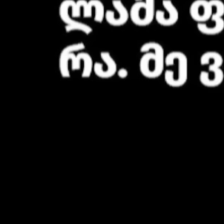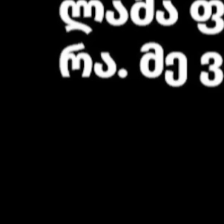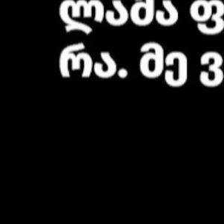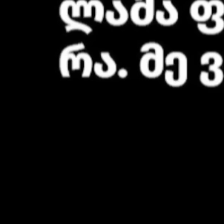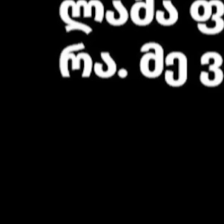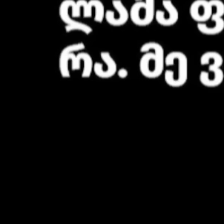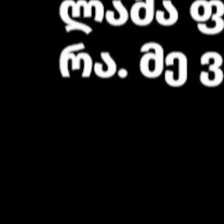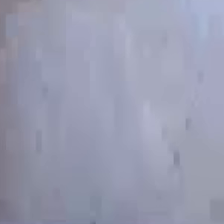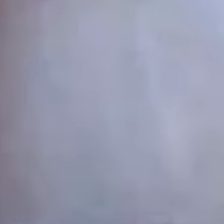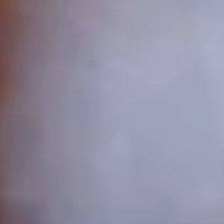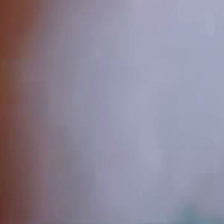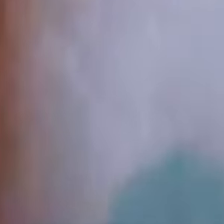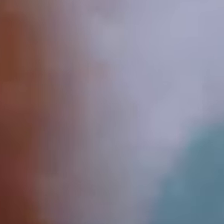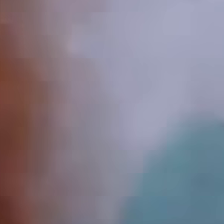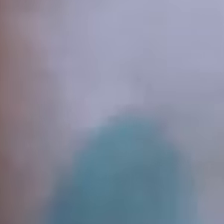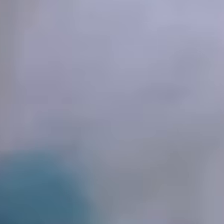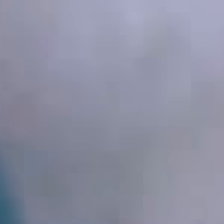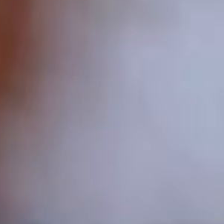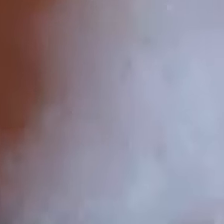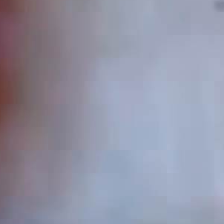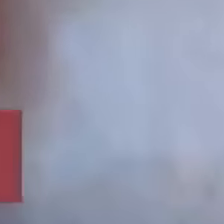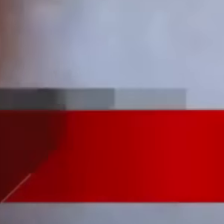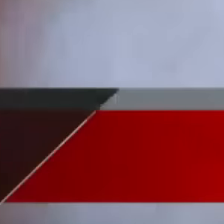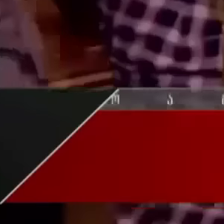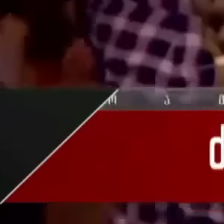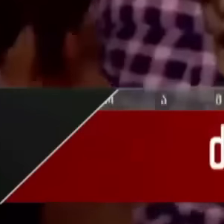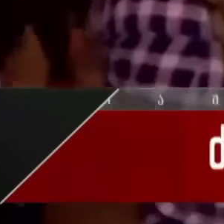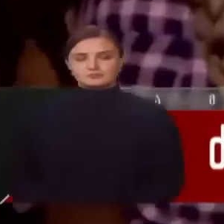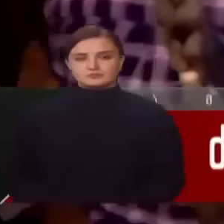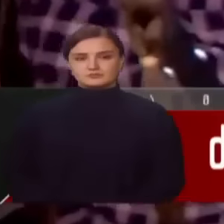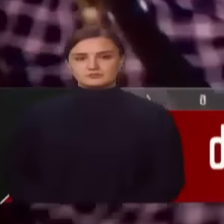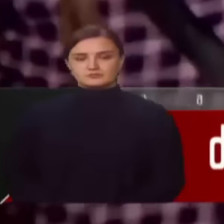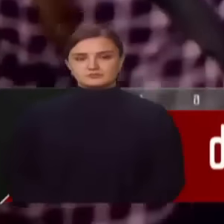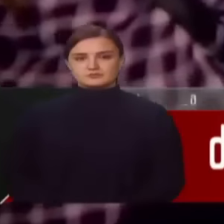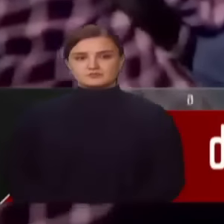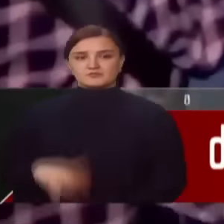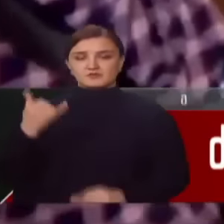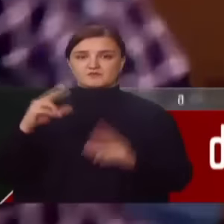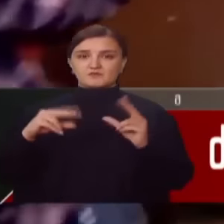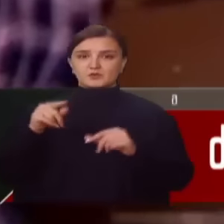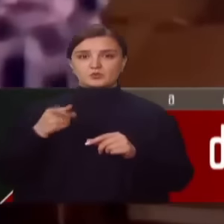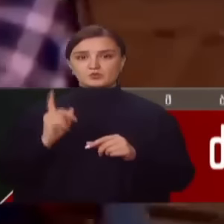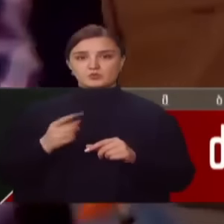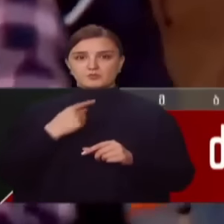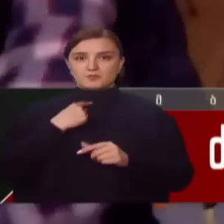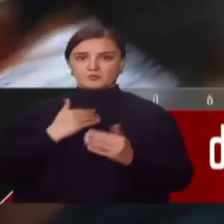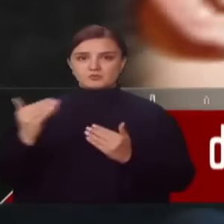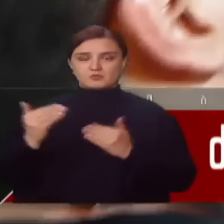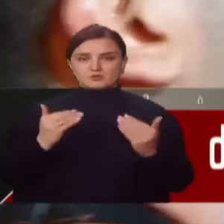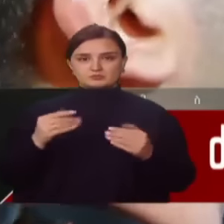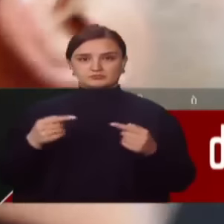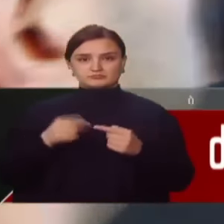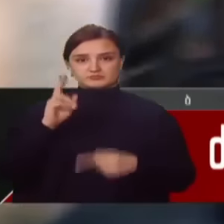რომ ჩემი თავი პირადად არ დავაჭერო ამ ჩანაწერების ავთენტურობა ჯერ დადასტურებული არ არის თუმცა რთულ სცენარებზე და მათ შორის ფატალურ შედეგებზე